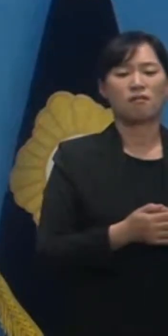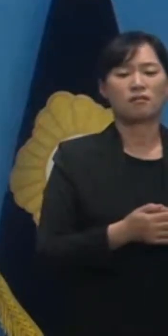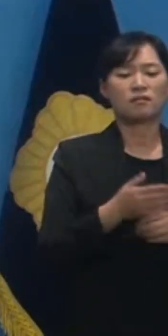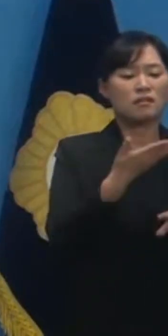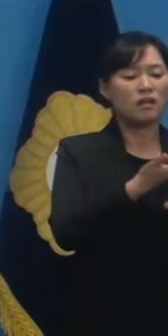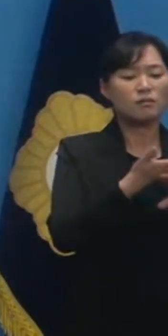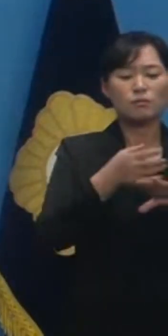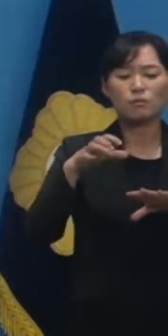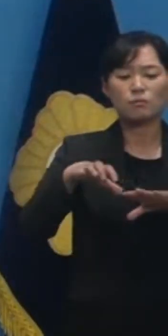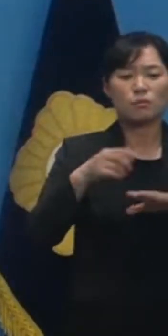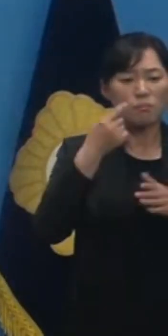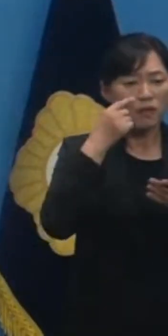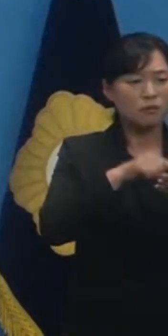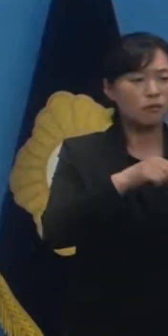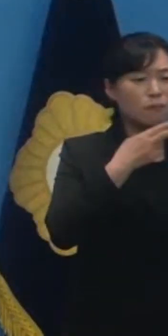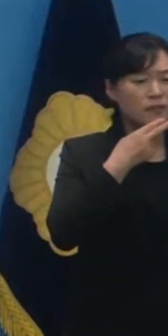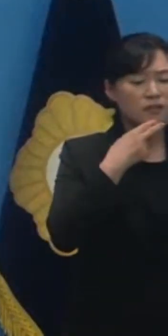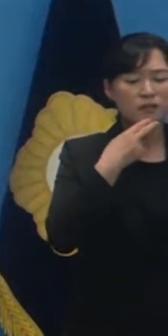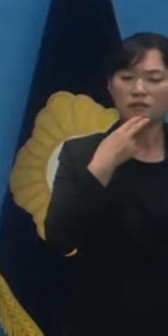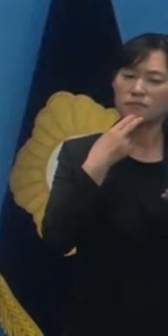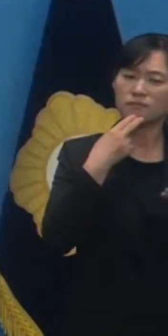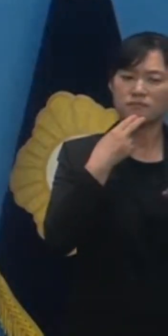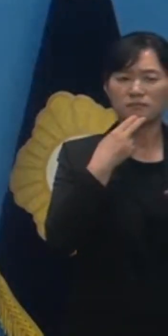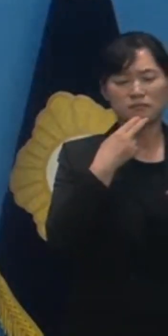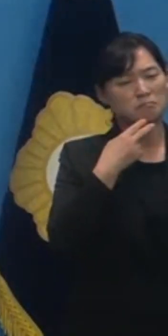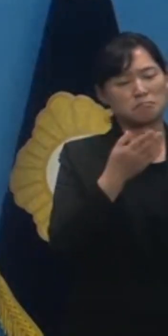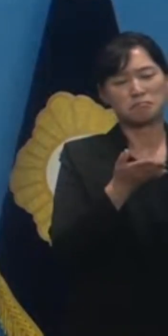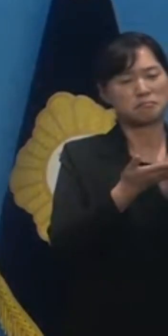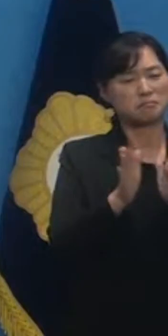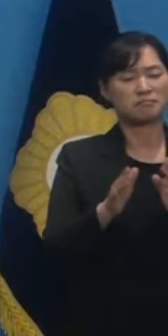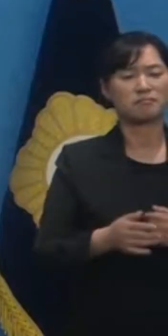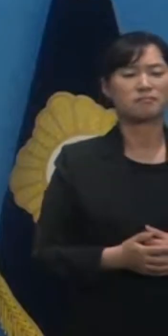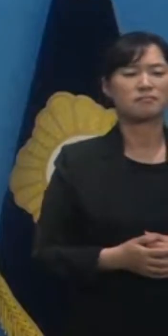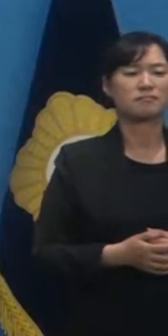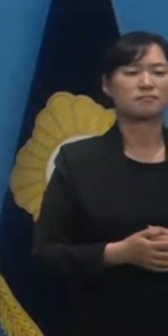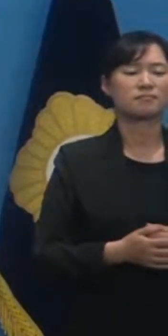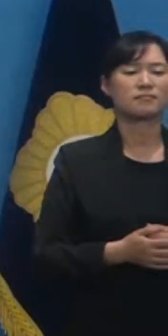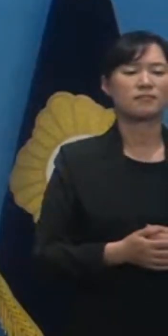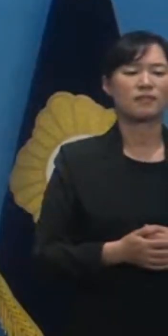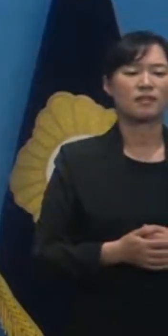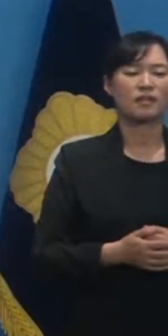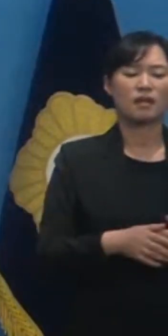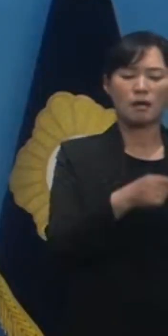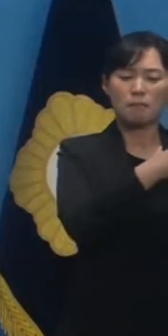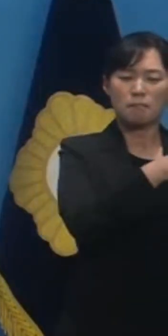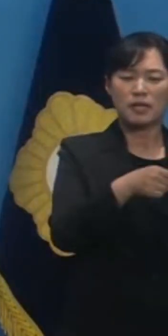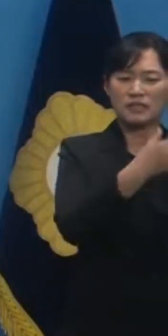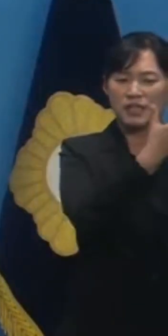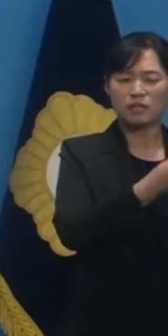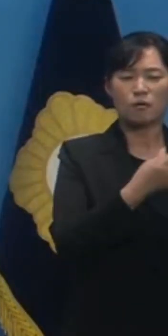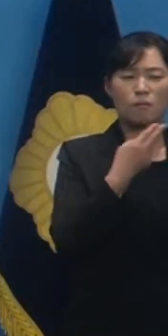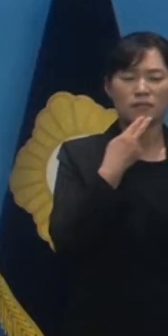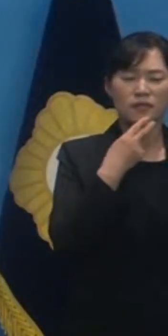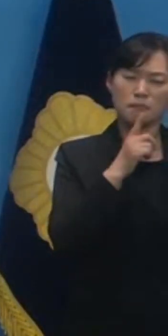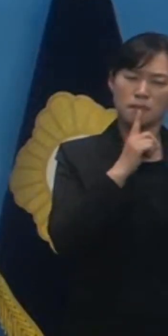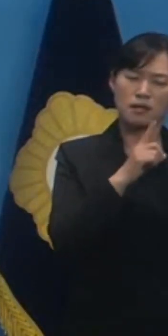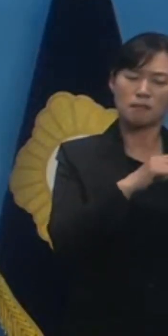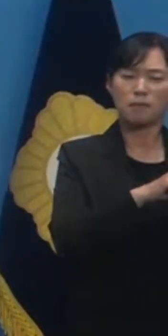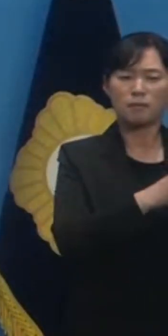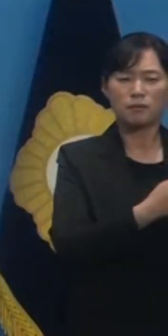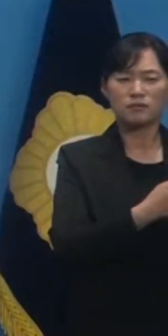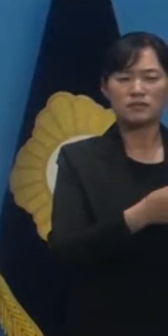기관에서는 발견되지 않았다는 것은 비현실적이기까지 합니다. 피해 사례는 없다는 모순된